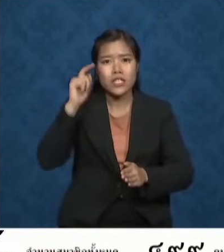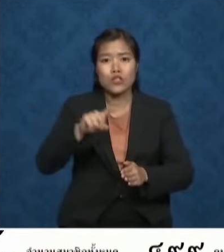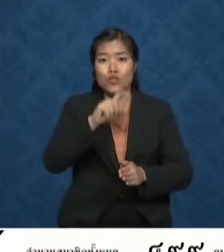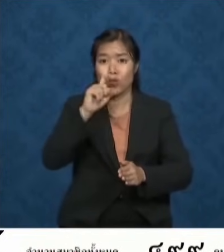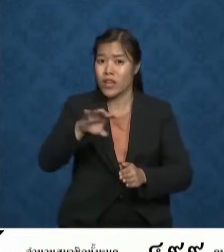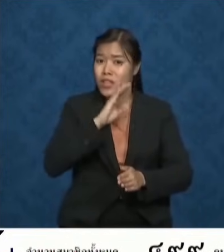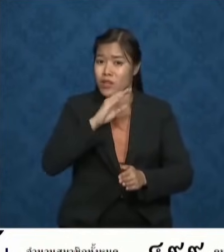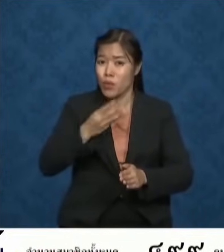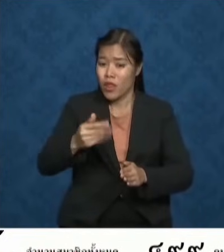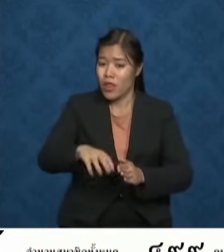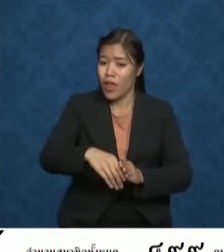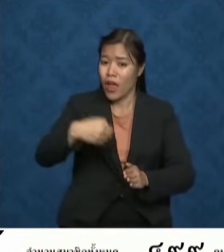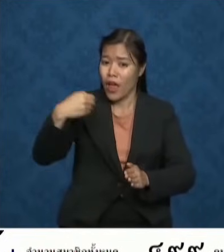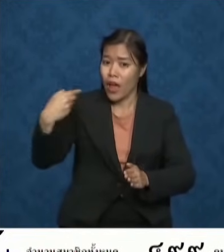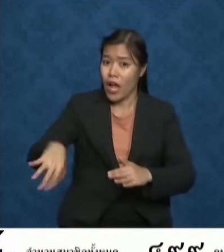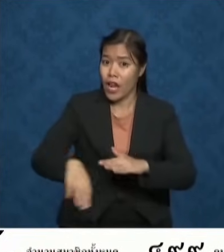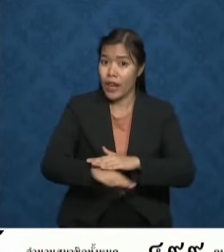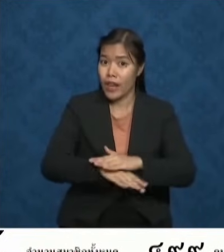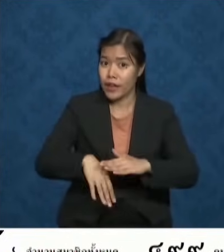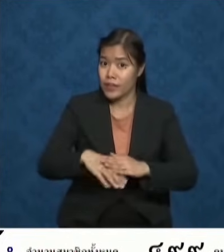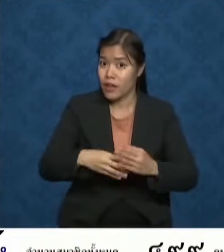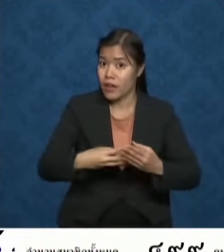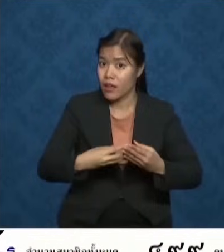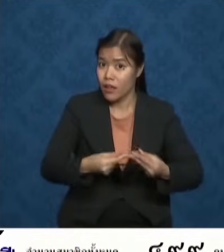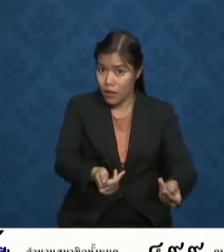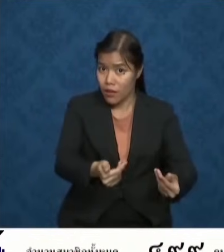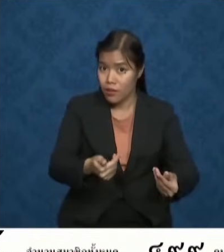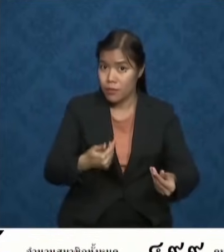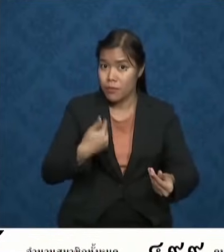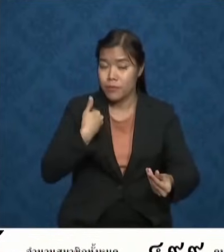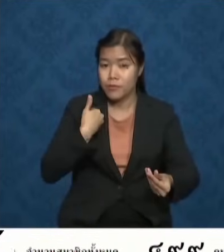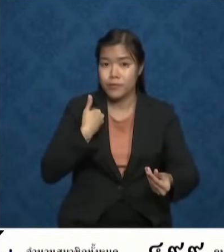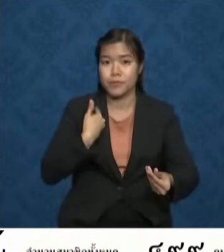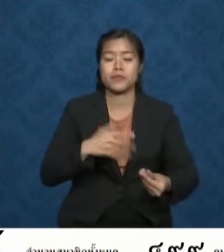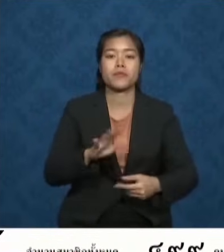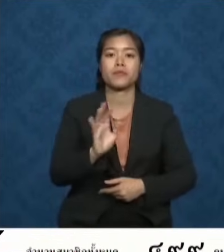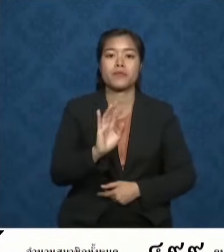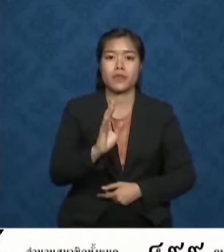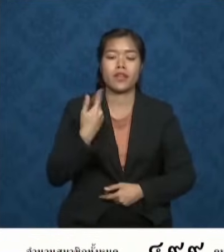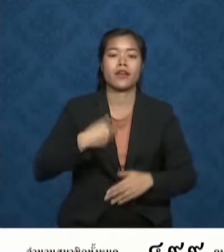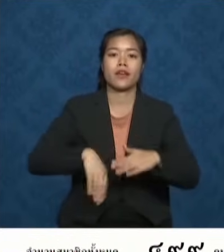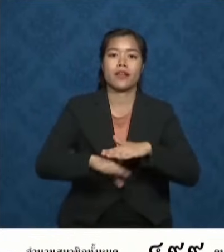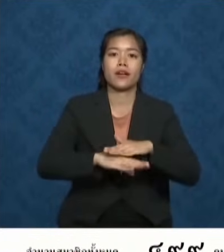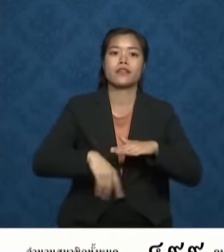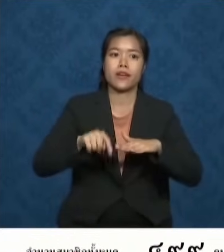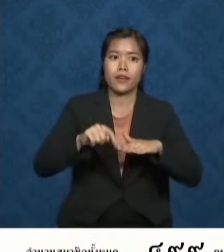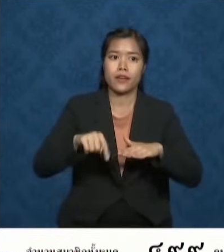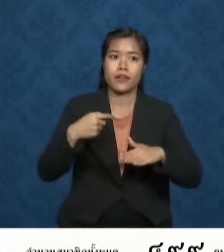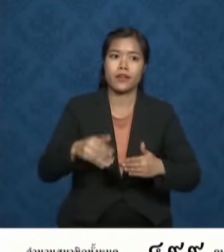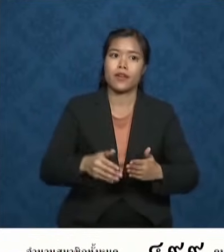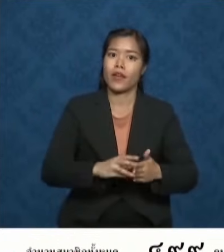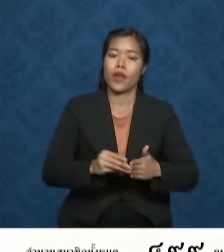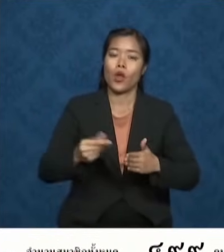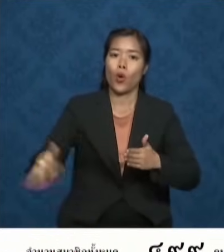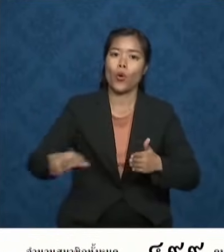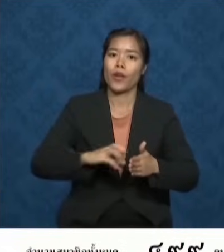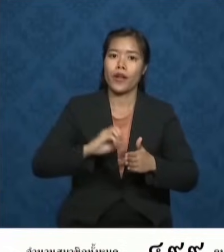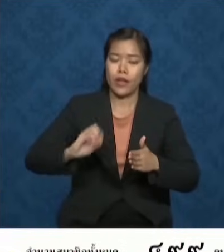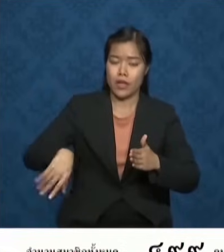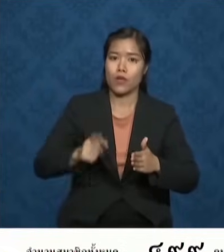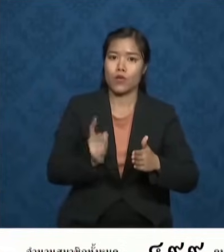หรอกครับหลักฐานที่เราตั้งสันนิษฐานว่ามันจะเป็นโน่นนี่นั่นเนี่ยมันไม่สามารถลบล้างด้วยการเอาโคลนออกแค่นั้นหร